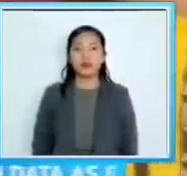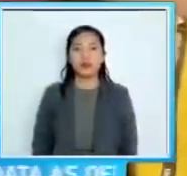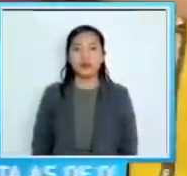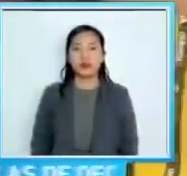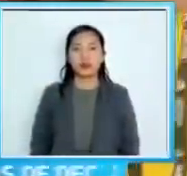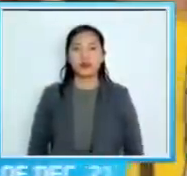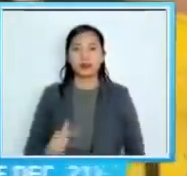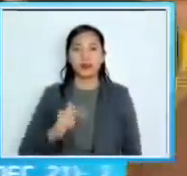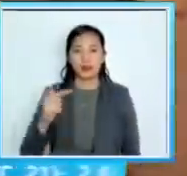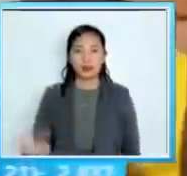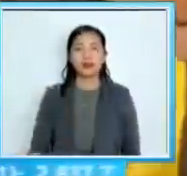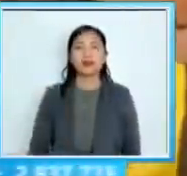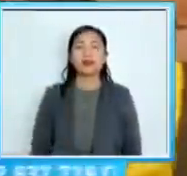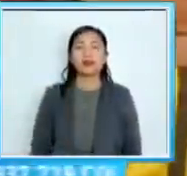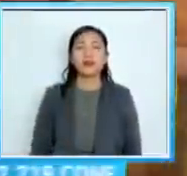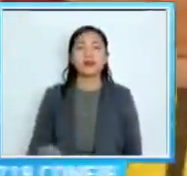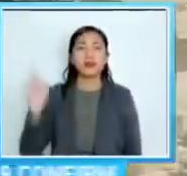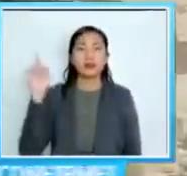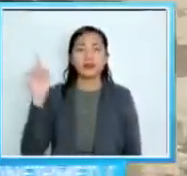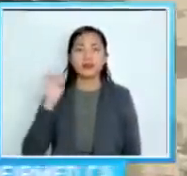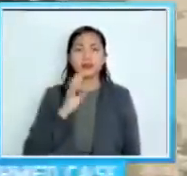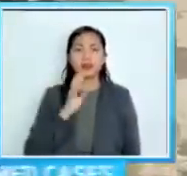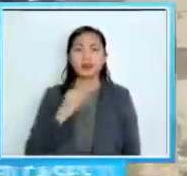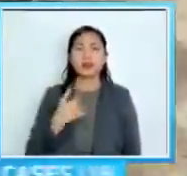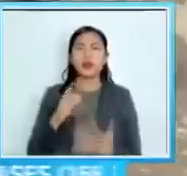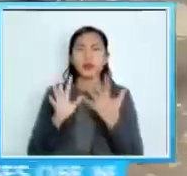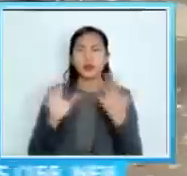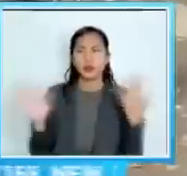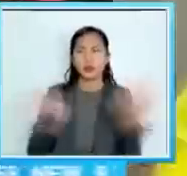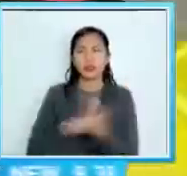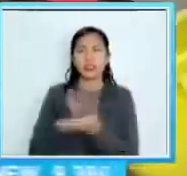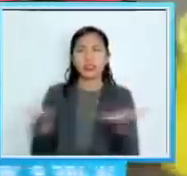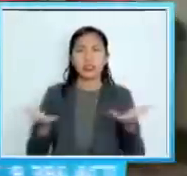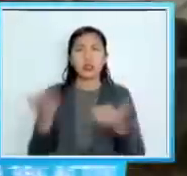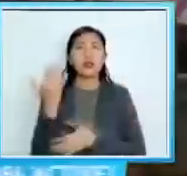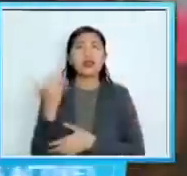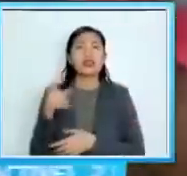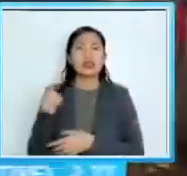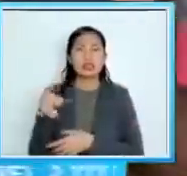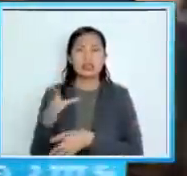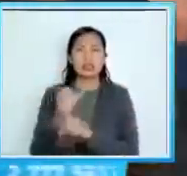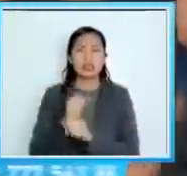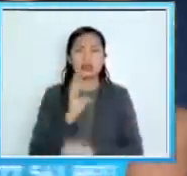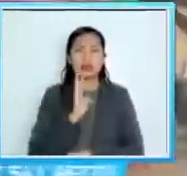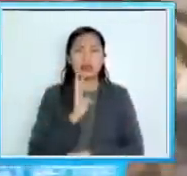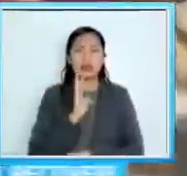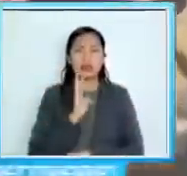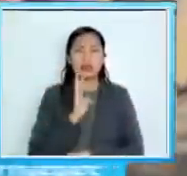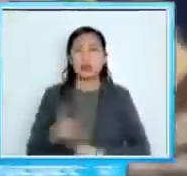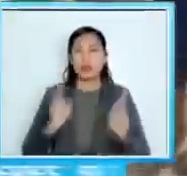Nagpila kami ng mga bati namin dito para lang magkasalok ng tubig. Sa rasyon umaasa ang mga taga Cebu City para makakuha ng